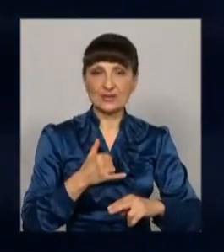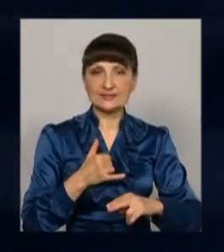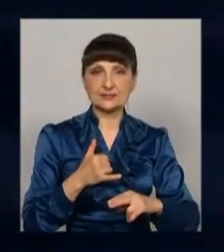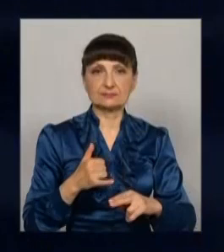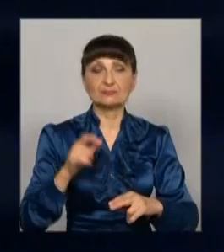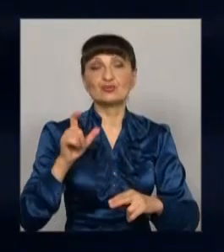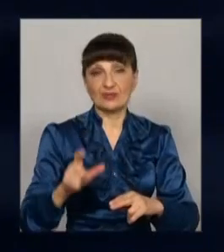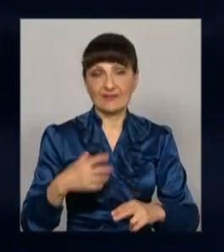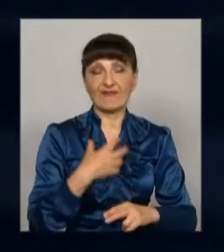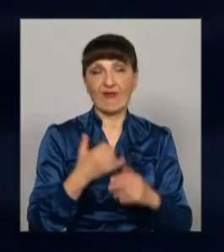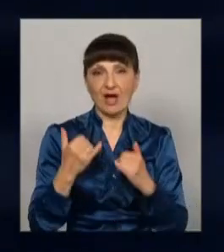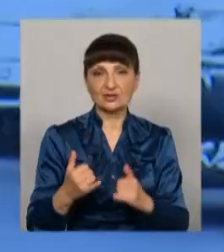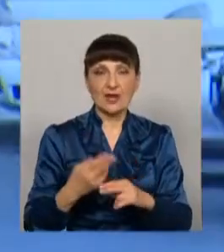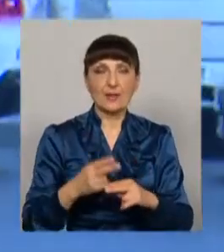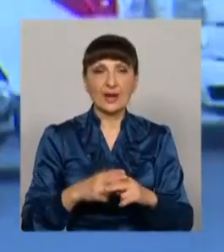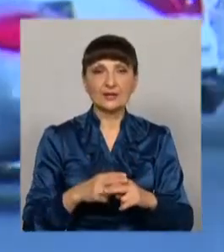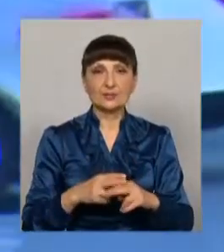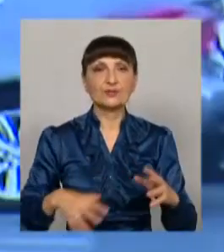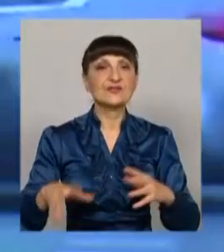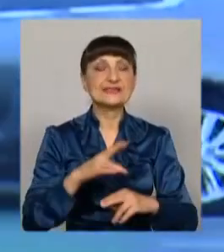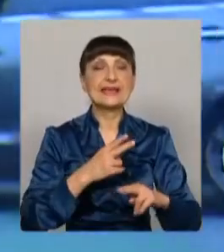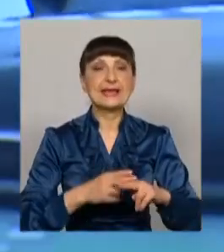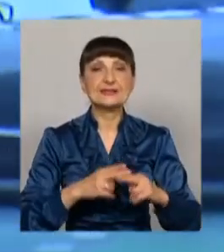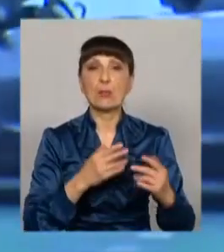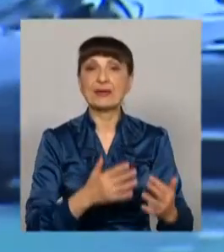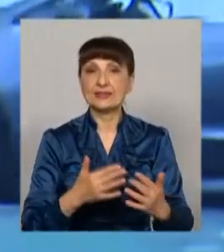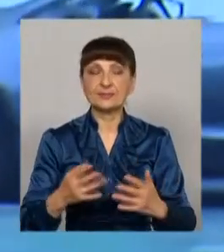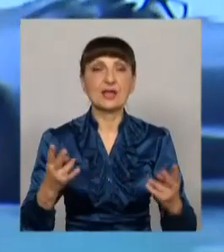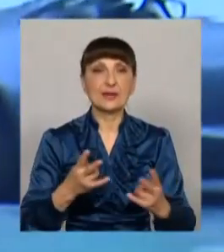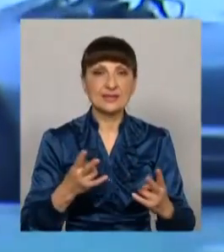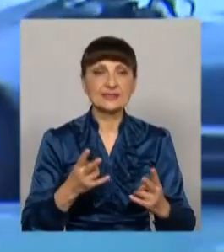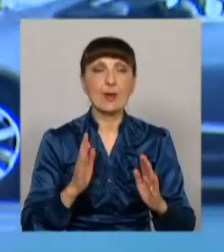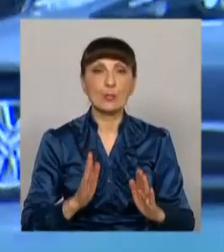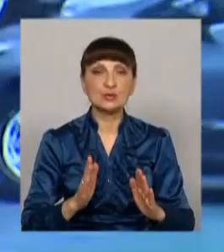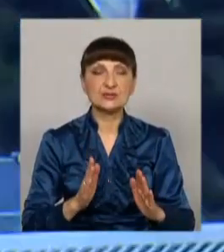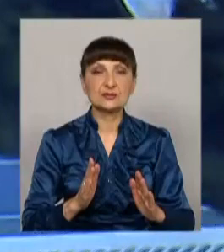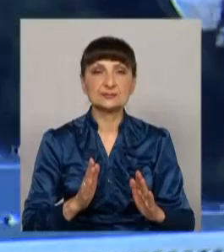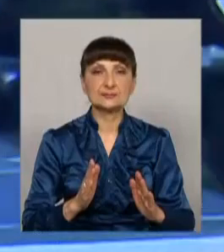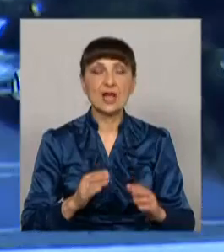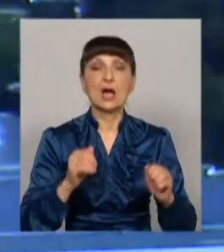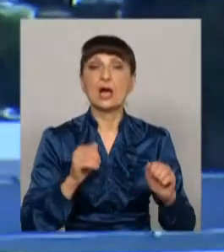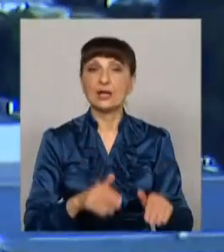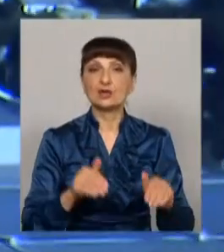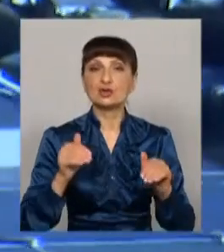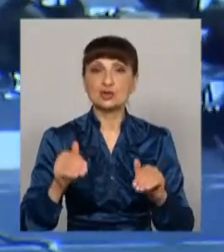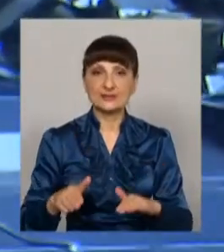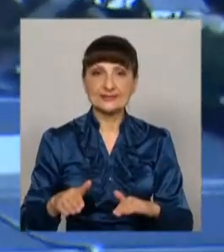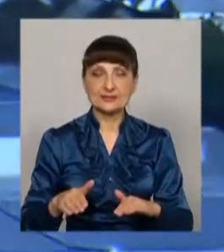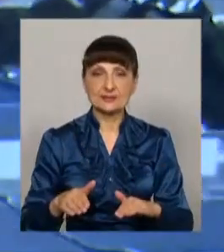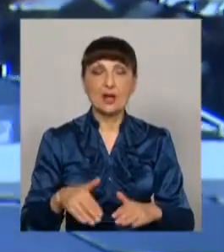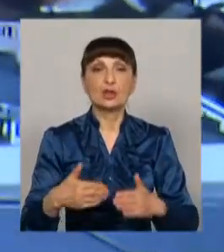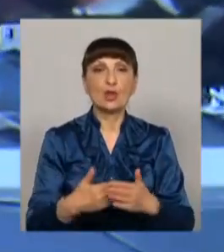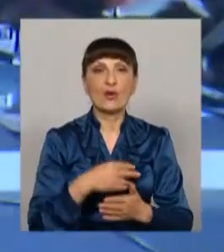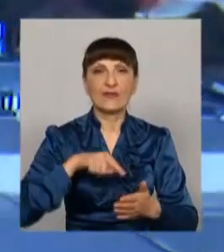человек, то, соответственно, эти все потребности необходимо будет все решить в новом генеральном